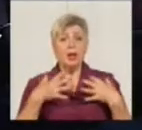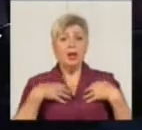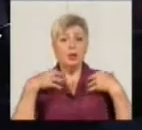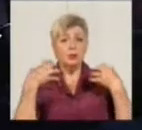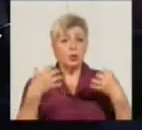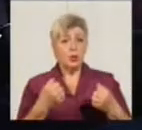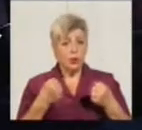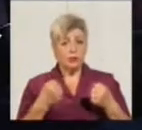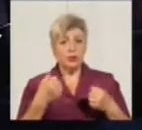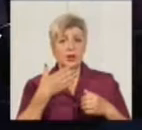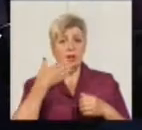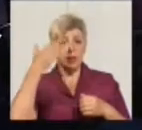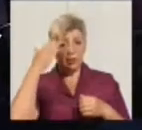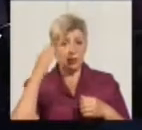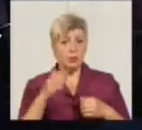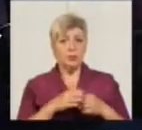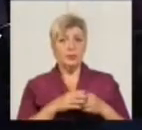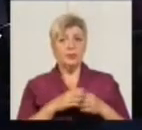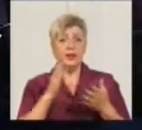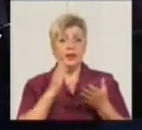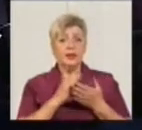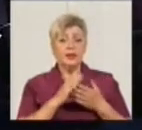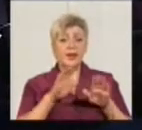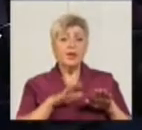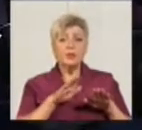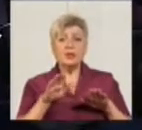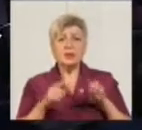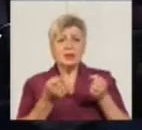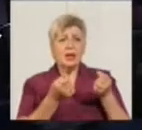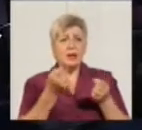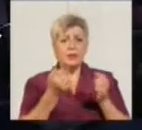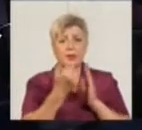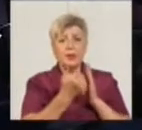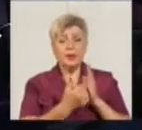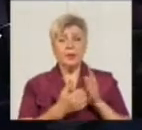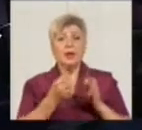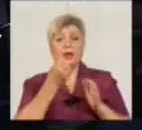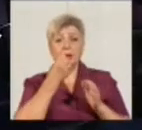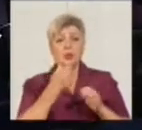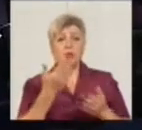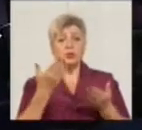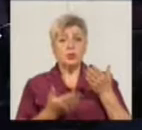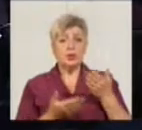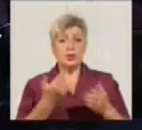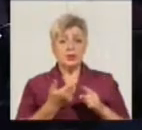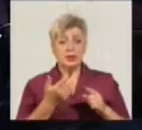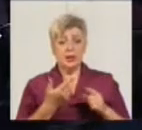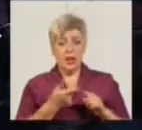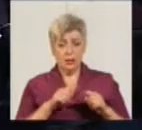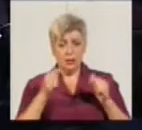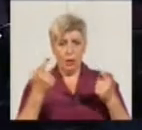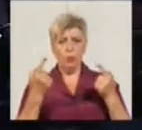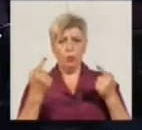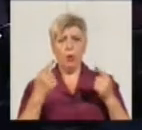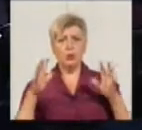оздоровлення літнього, є місцеві програми. І гарно, якщо це велике місто, наприклад, як наше, да, із